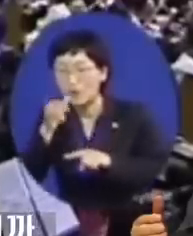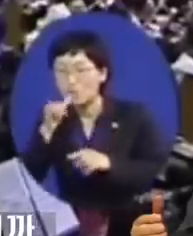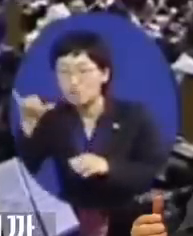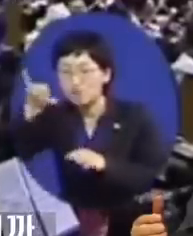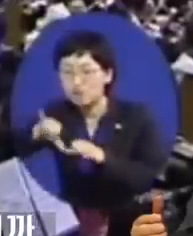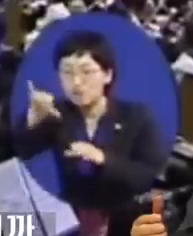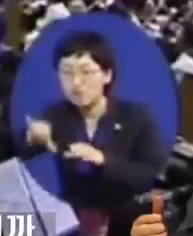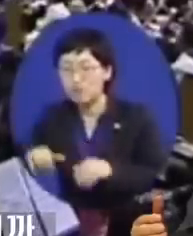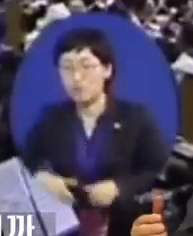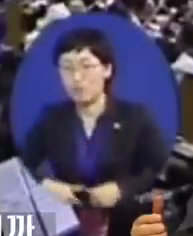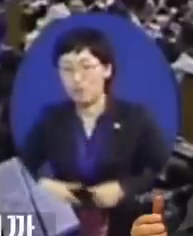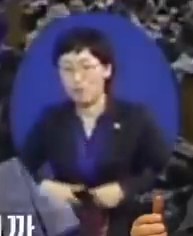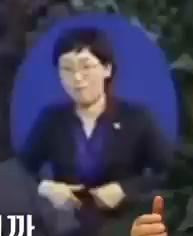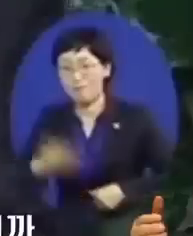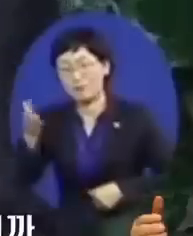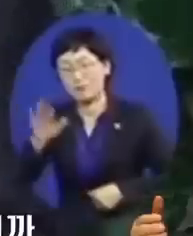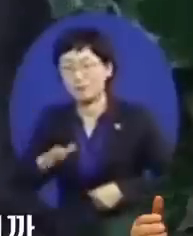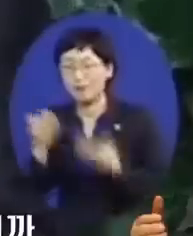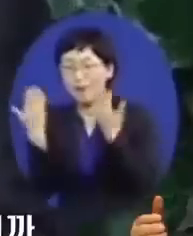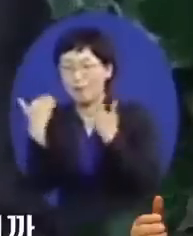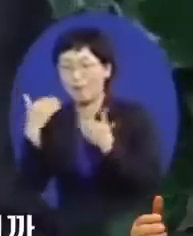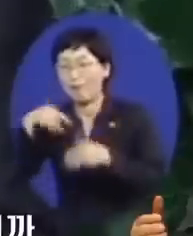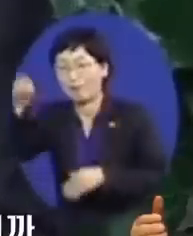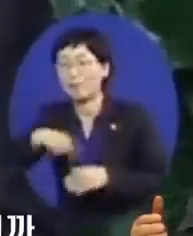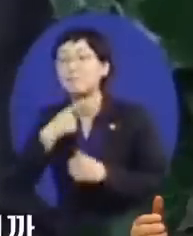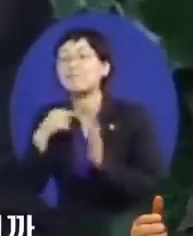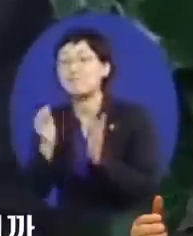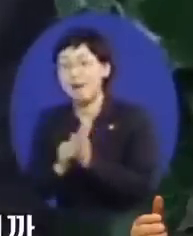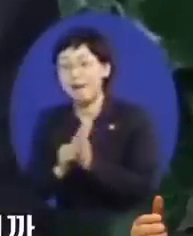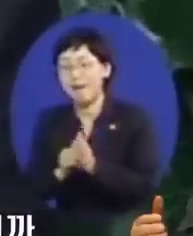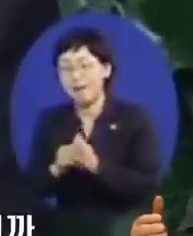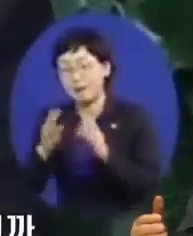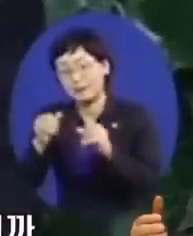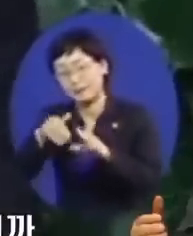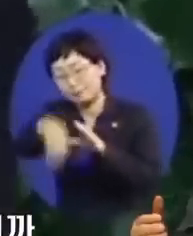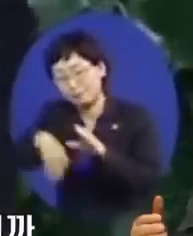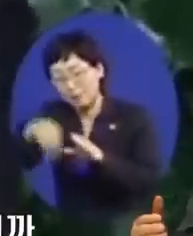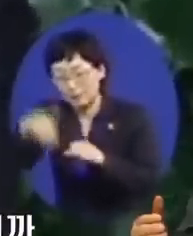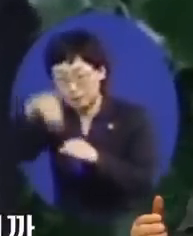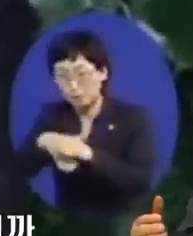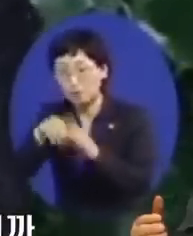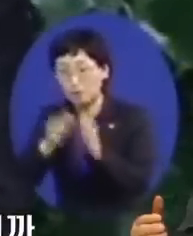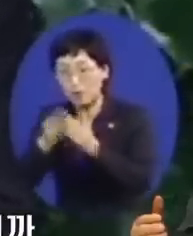저는 물을 주고 난 학교 갔다 왔으면 틀을 파서 고구마를 들어보고 또 심어.